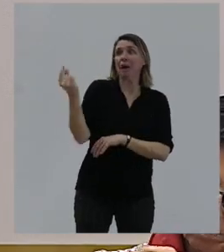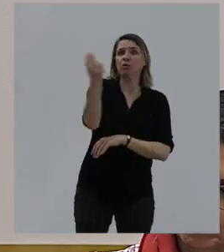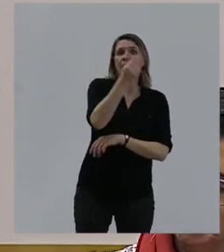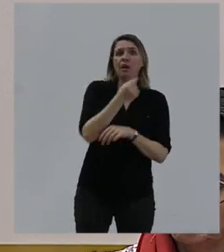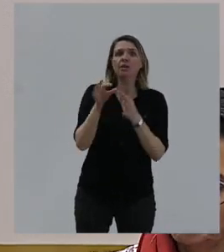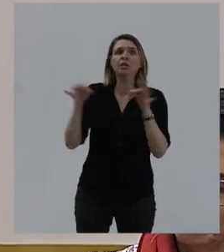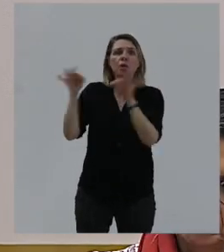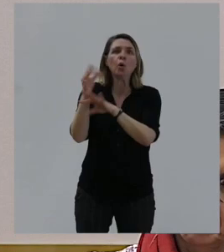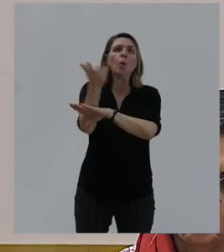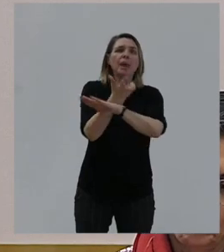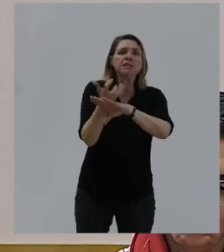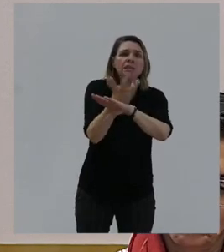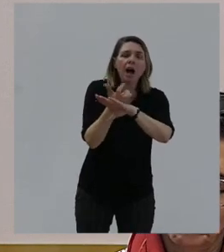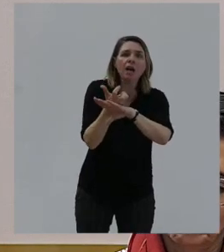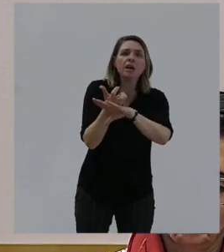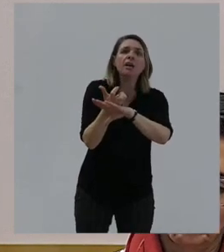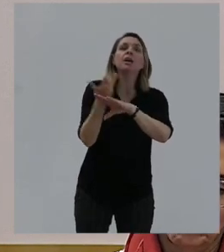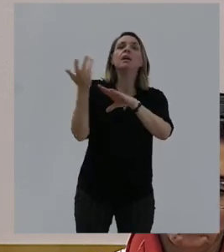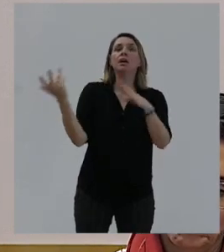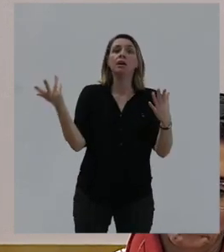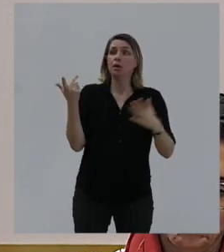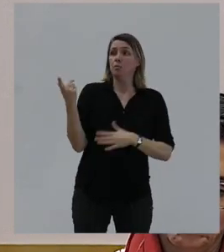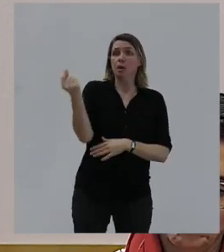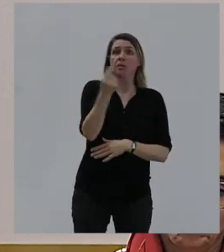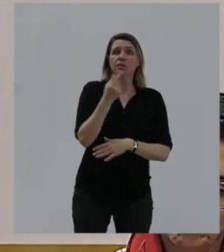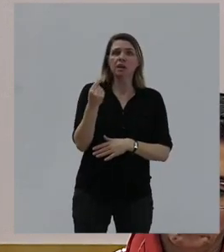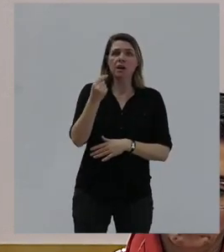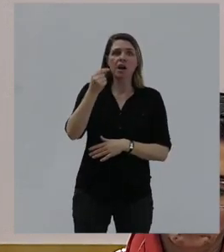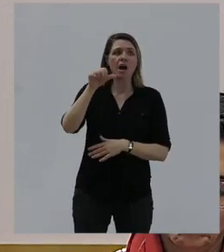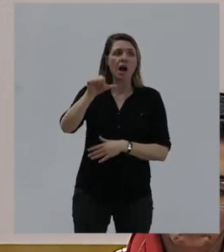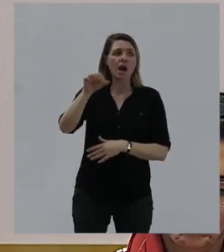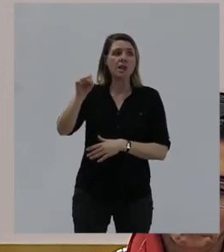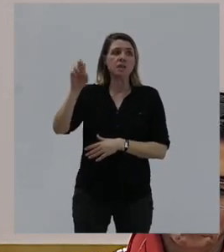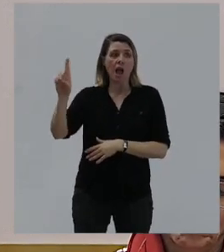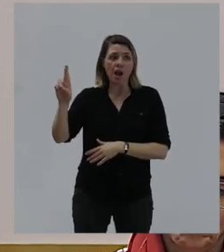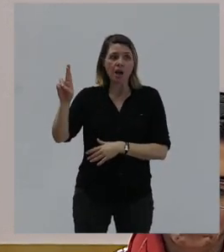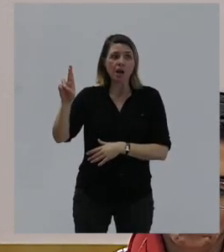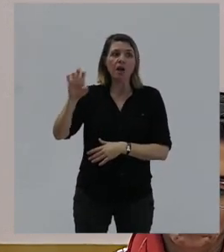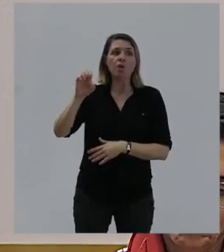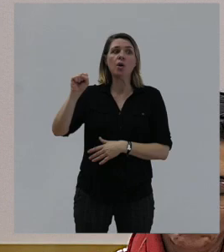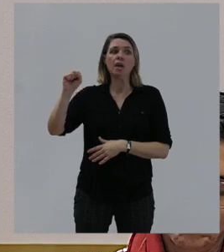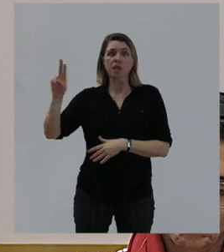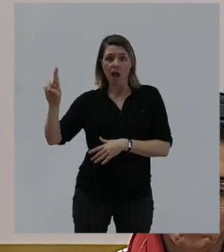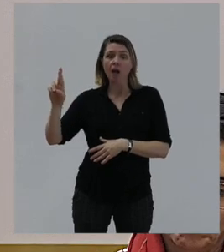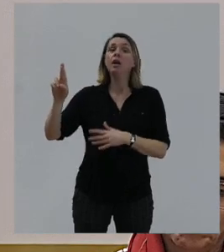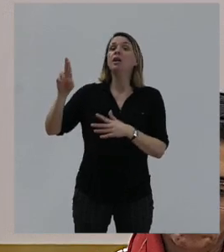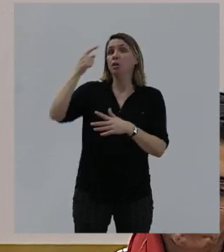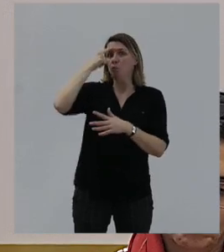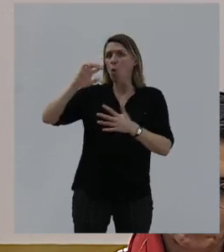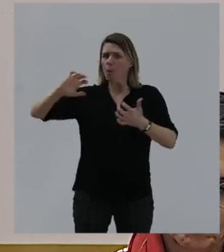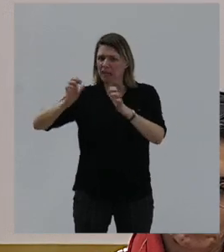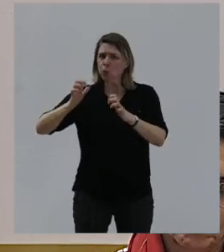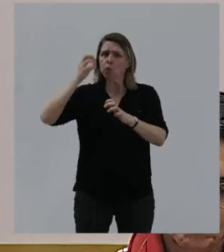territoriaux PESAC et les partenaires de l'ESR pour mettre la pression tous les